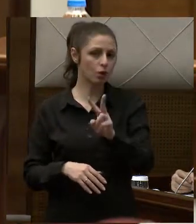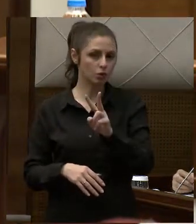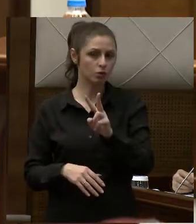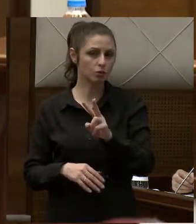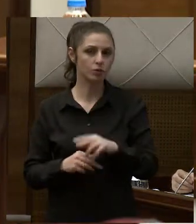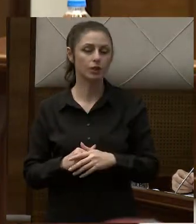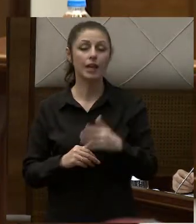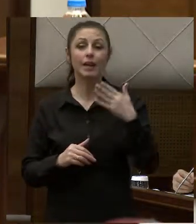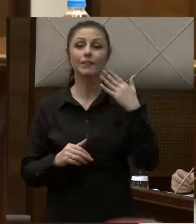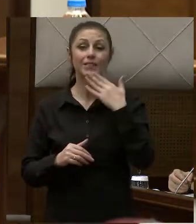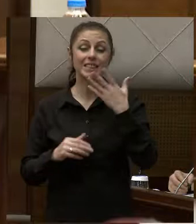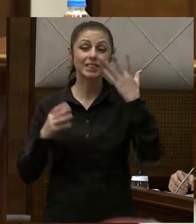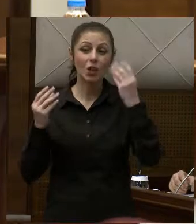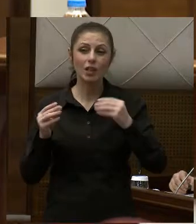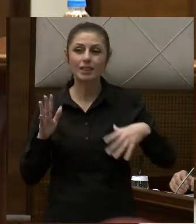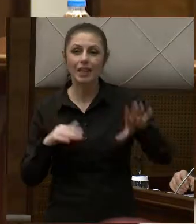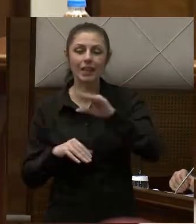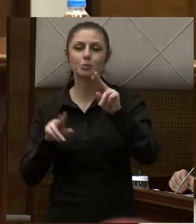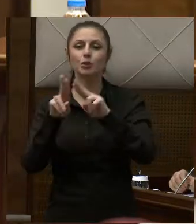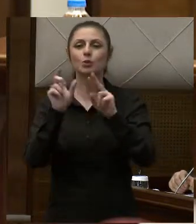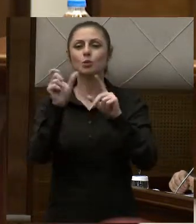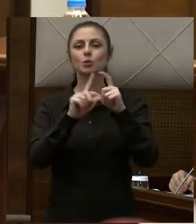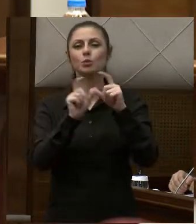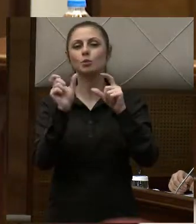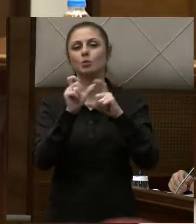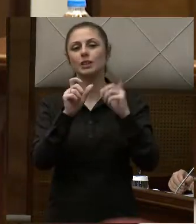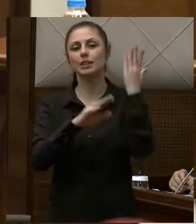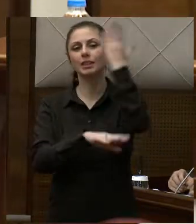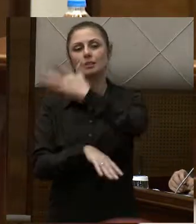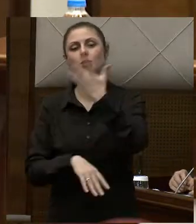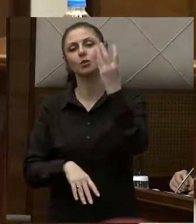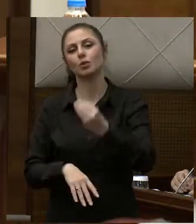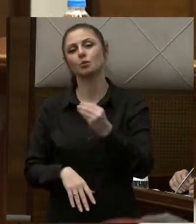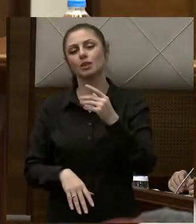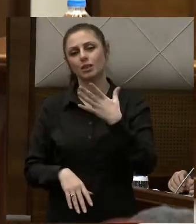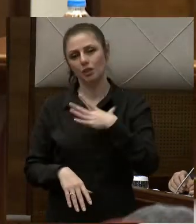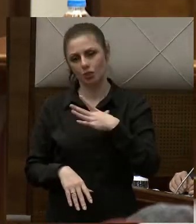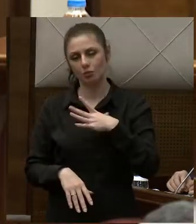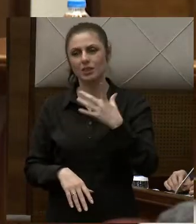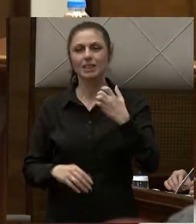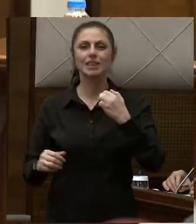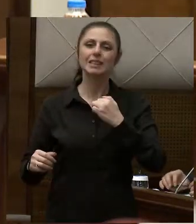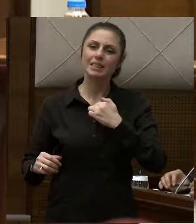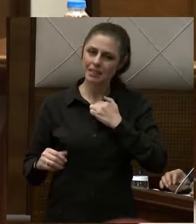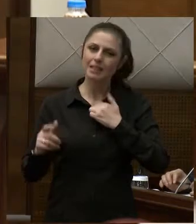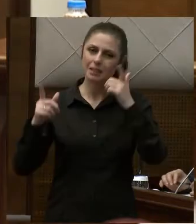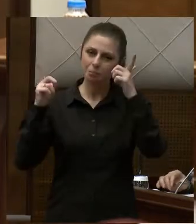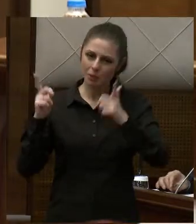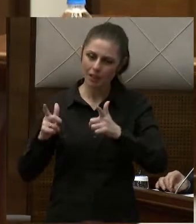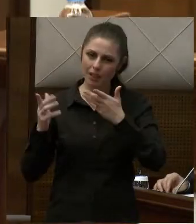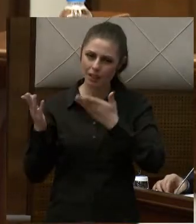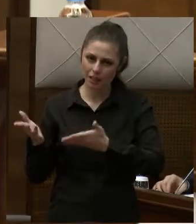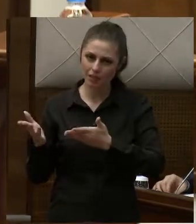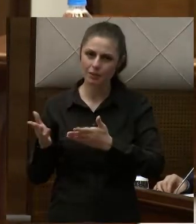her vatandaşın gitmesinde de yarar olduğunu düşünüyorum. Sıkıntılı bir yer. Filistin'in